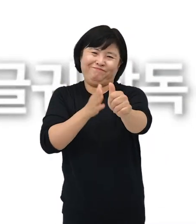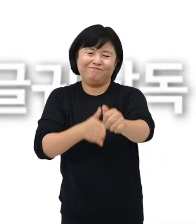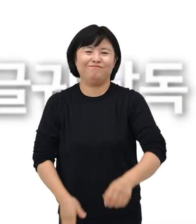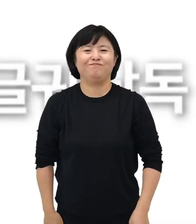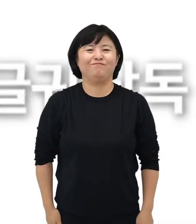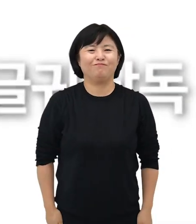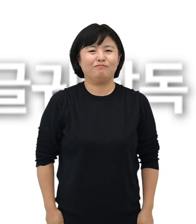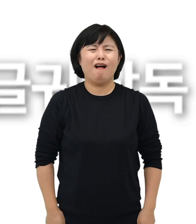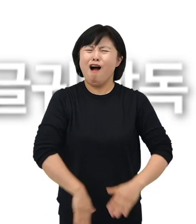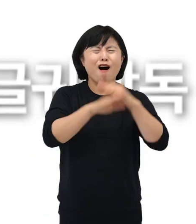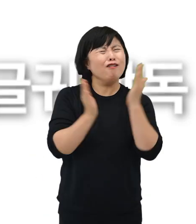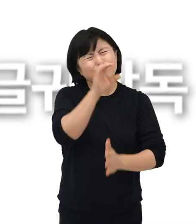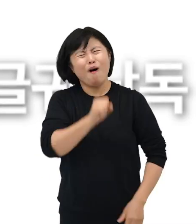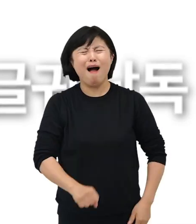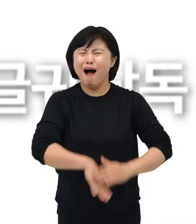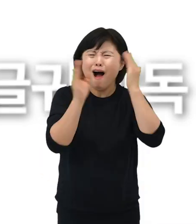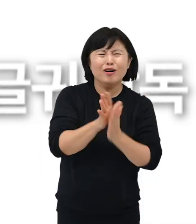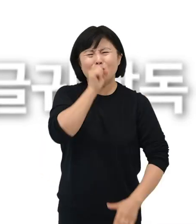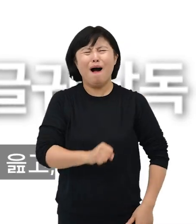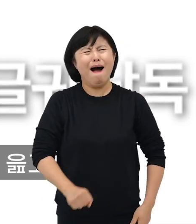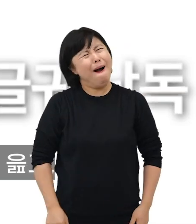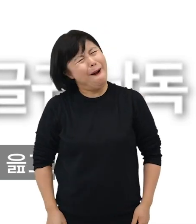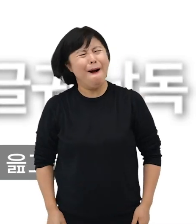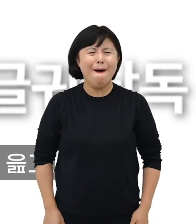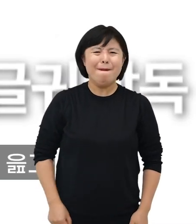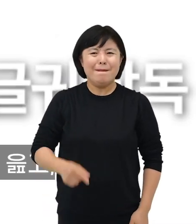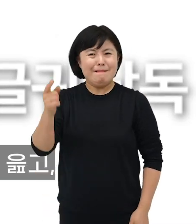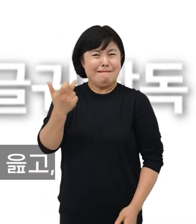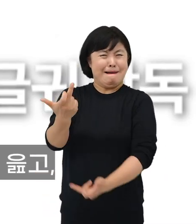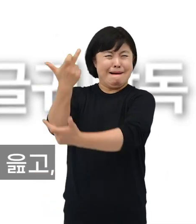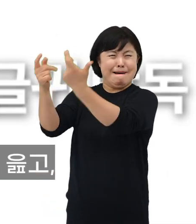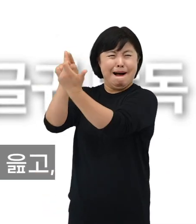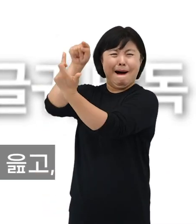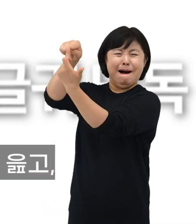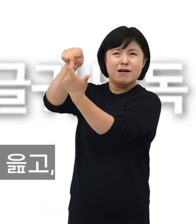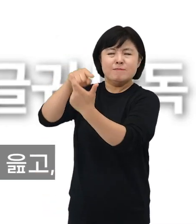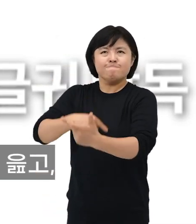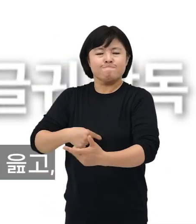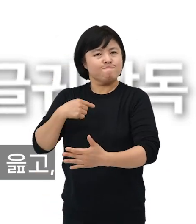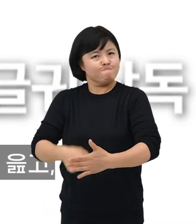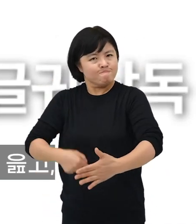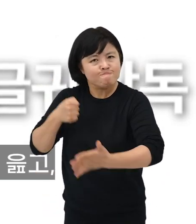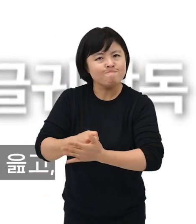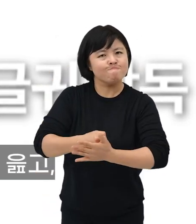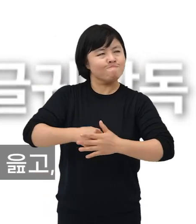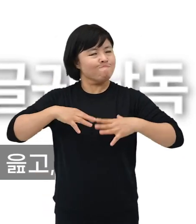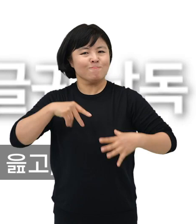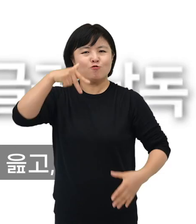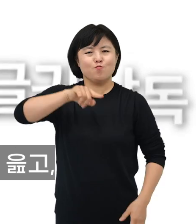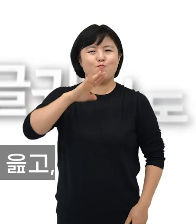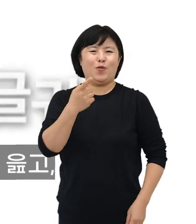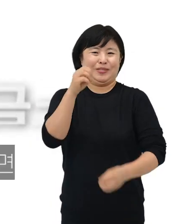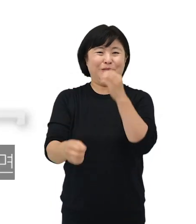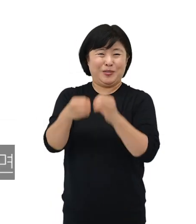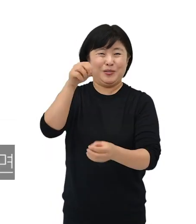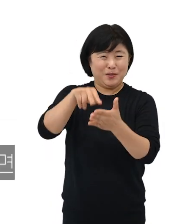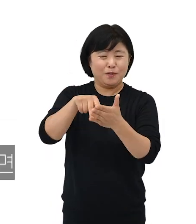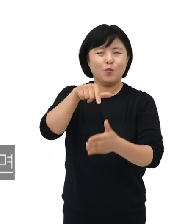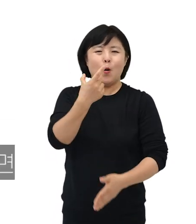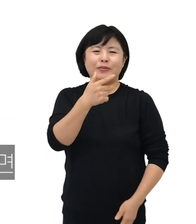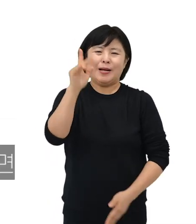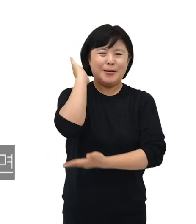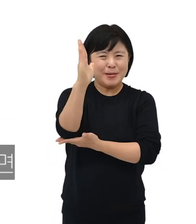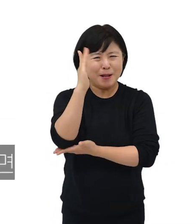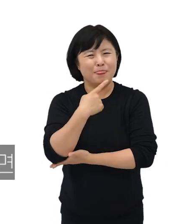있다면? 다 좋아요. 다 좋은데 태산 정상에서 제가 호기롭게 두보의 시를 읊었던